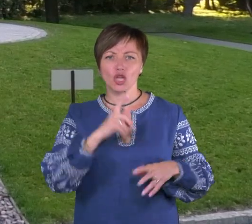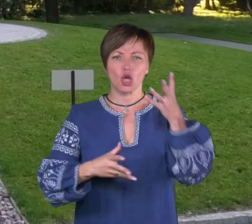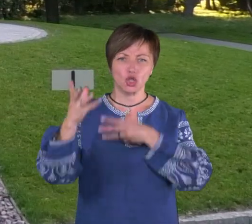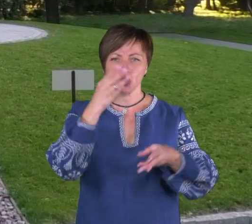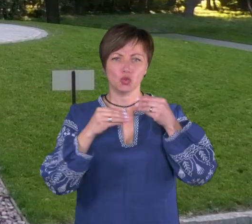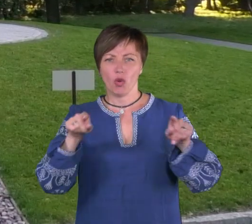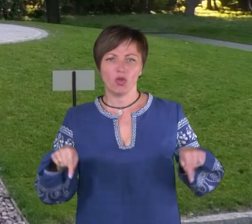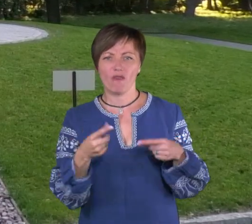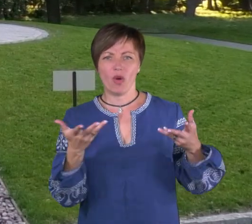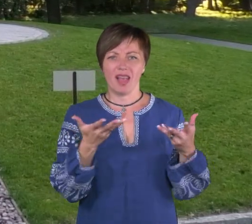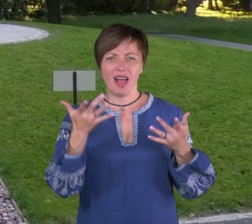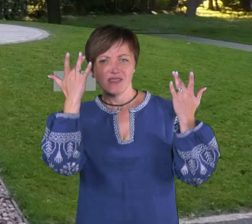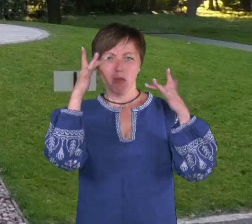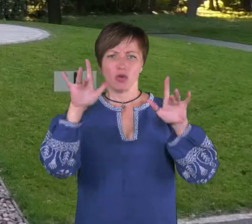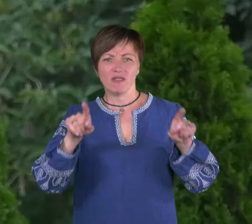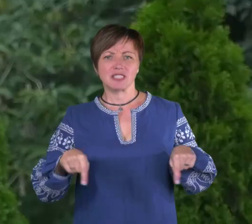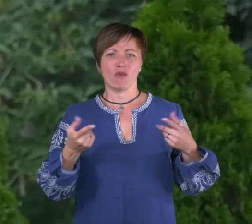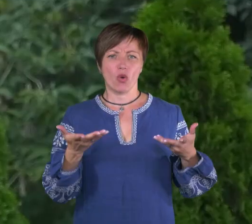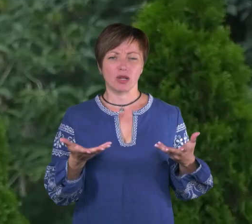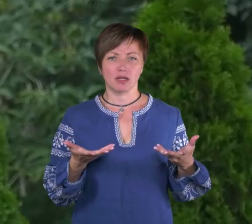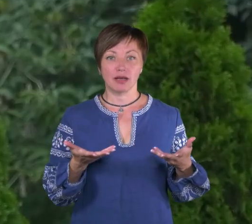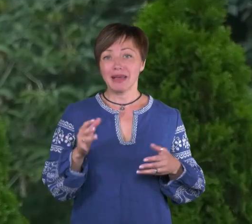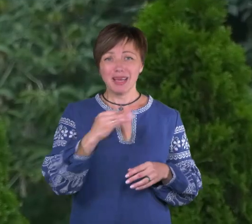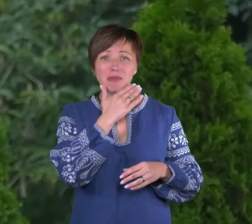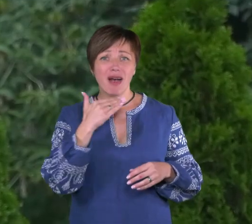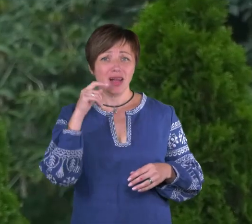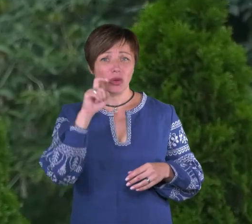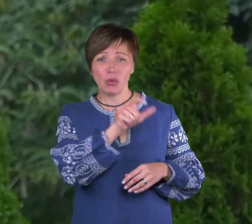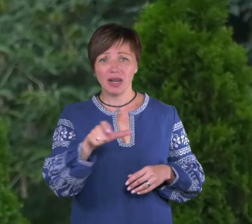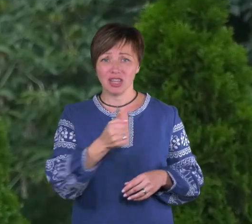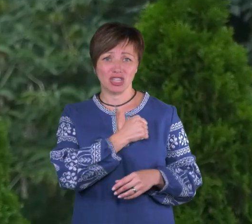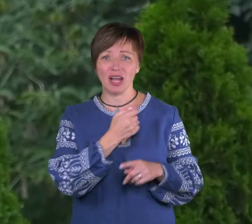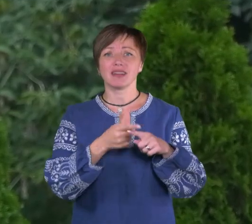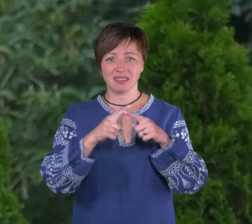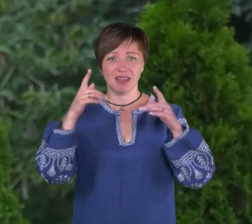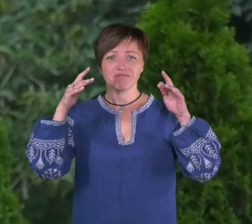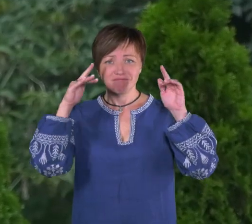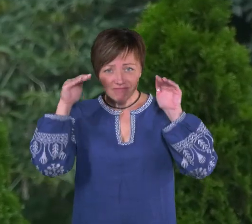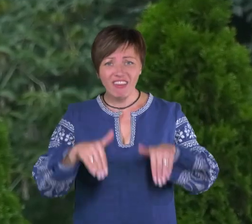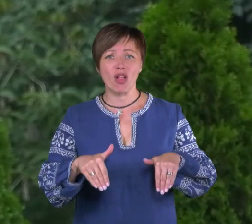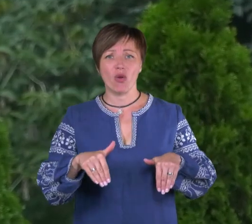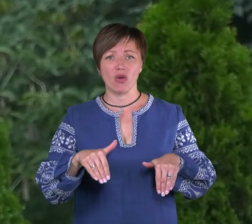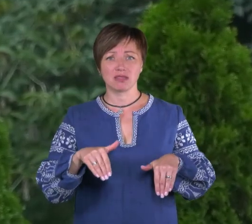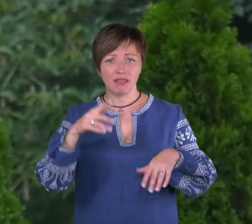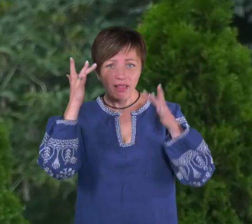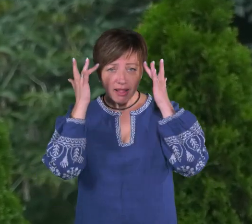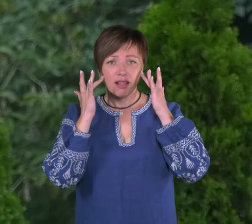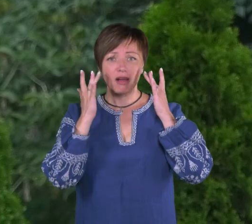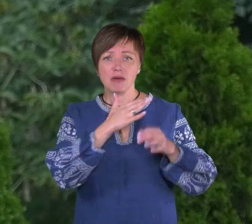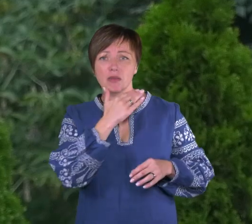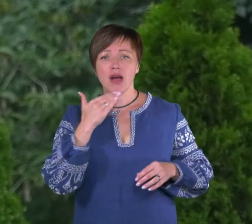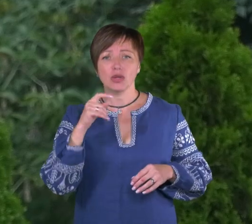штучне утворення, якось випадково створено. І багато українців, на жаль, на це велося. Багато українців